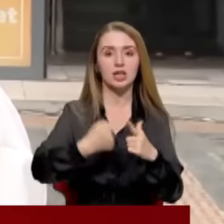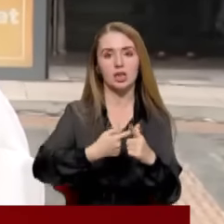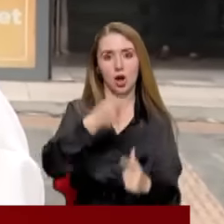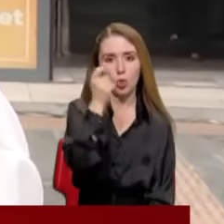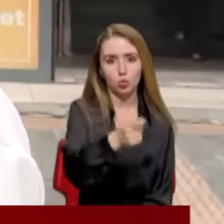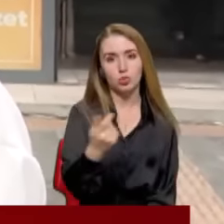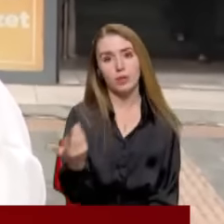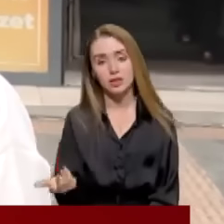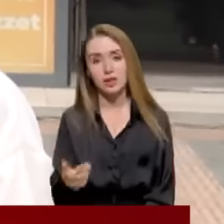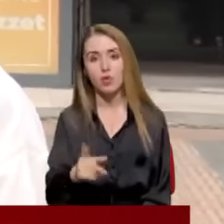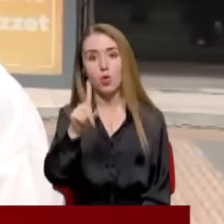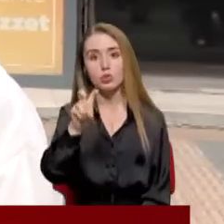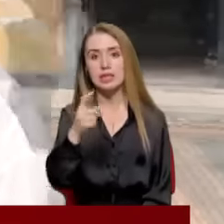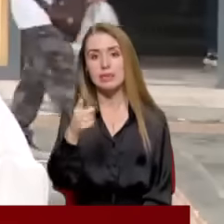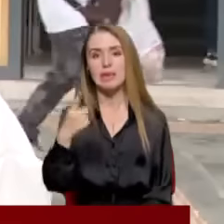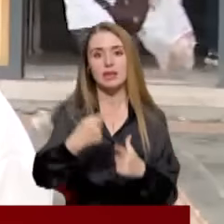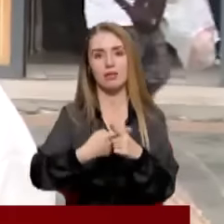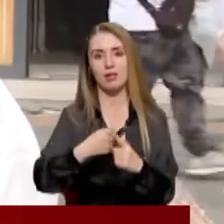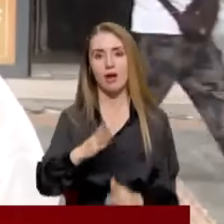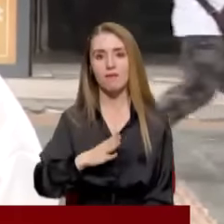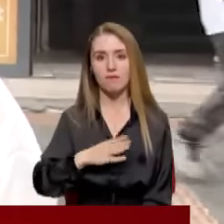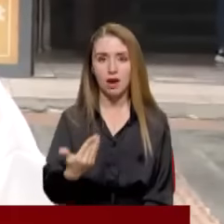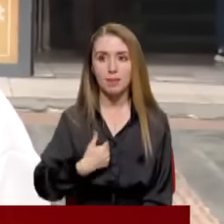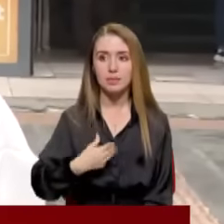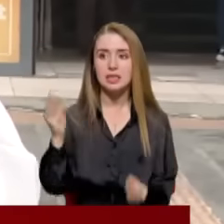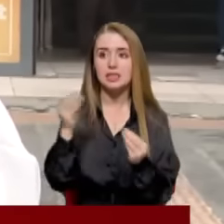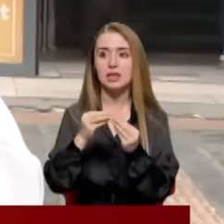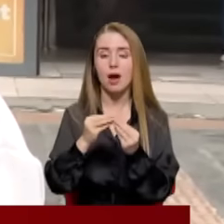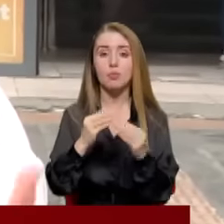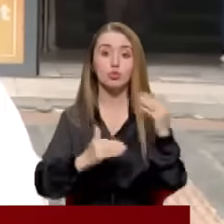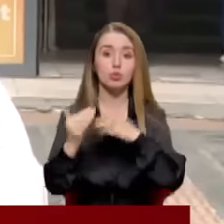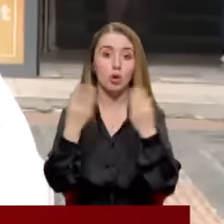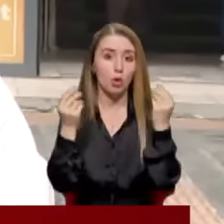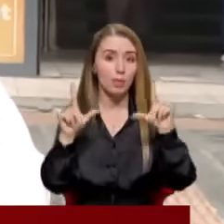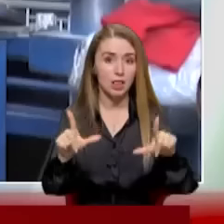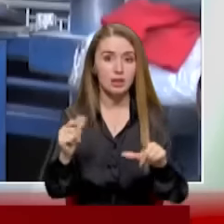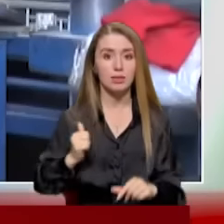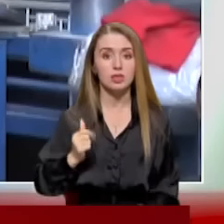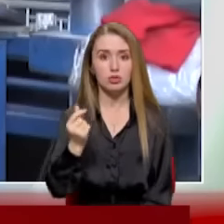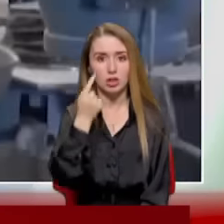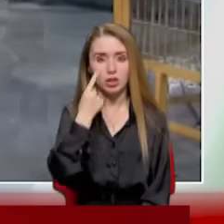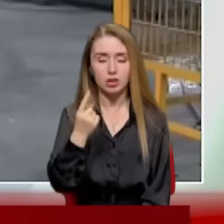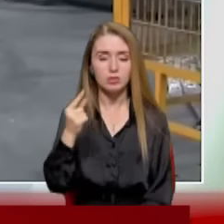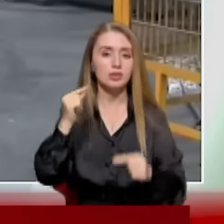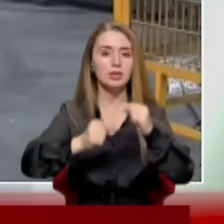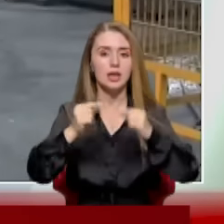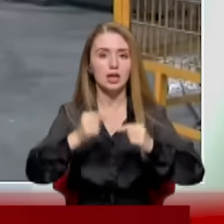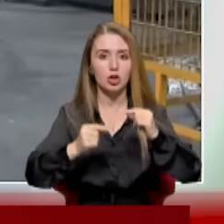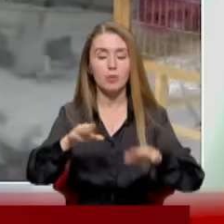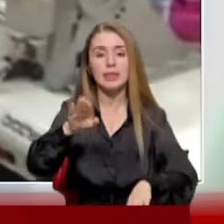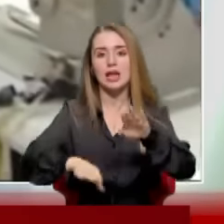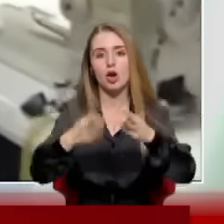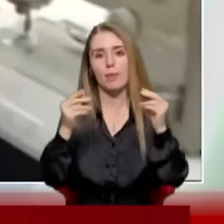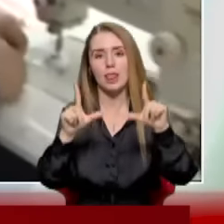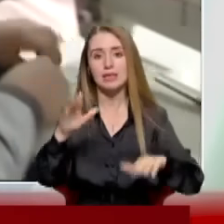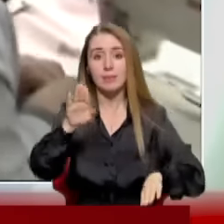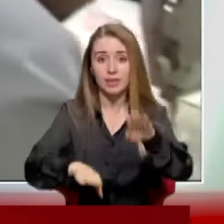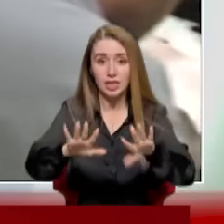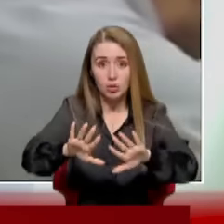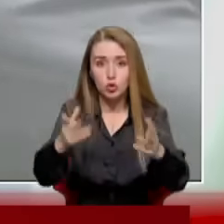ödüyoruz maalesef. 18 bin lira bir kira. Ciddi miktarda bir zam yapılması gerekiyor asgari ücrete. Ekonomi bir denge işidir.